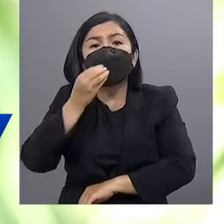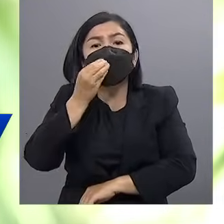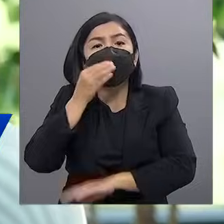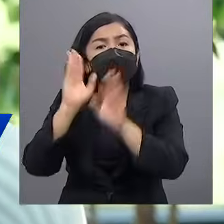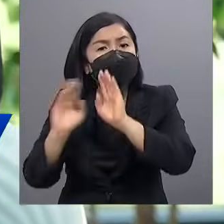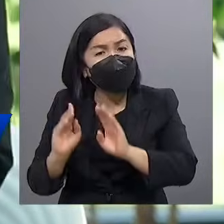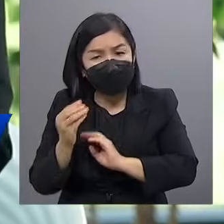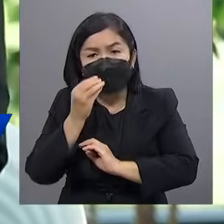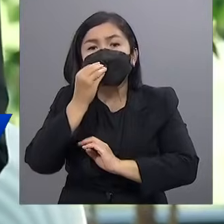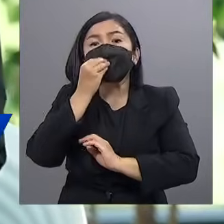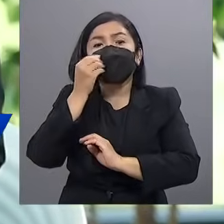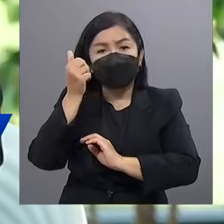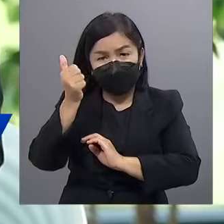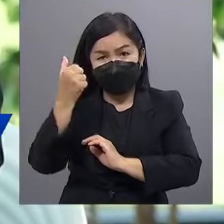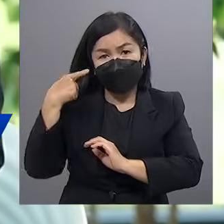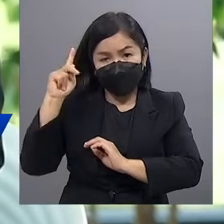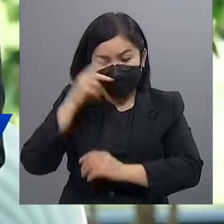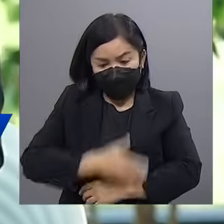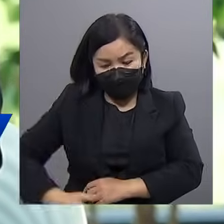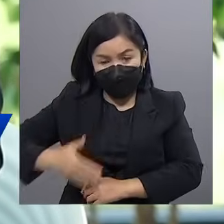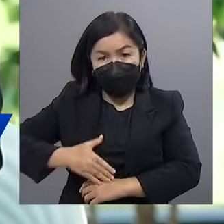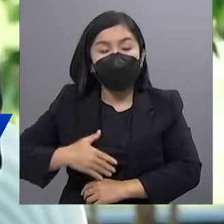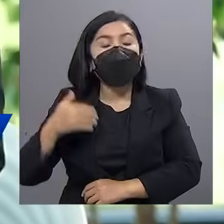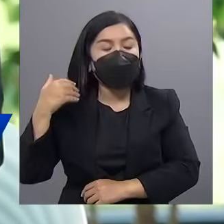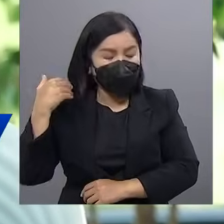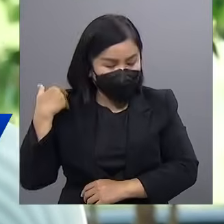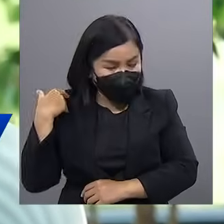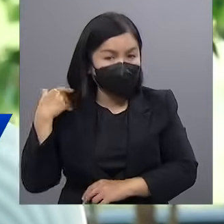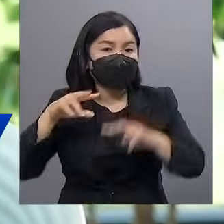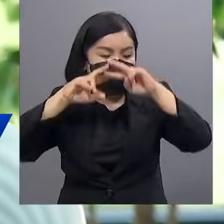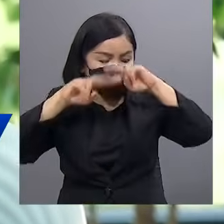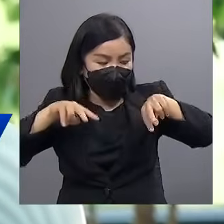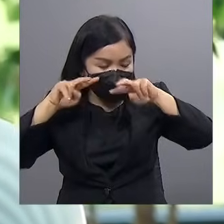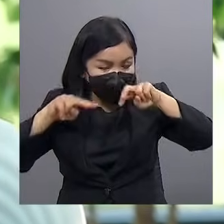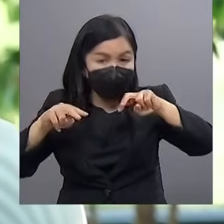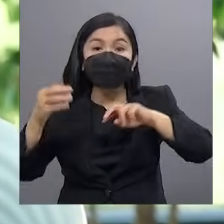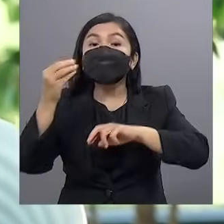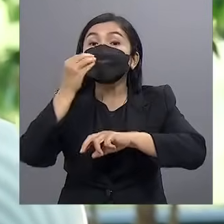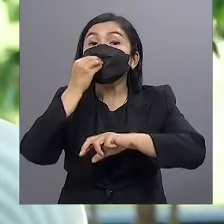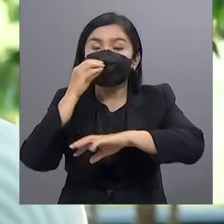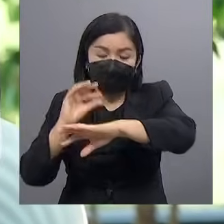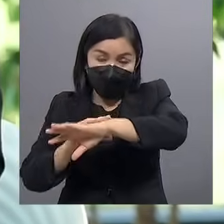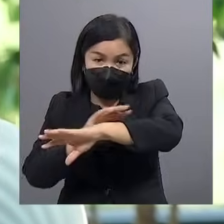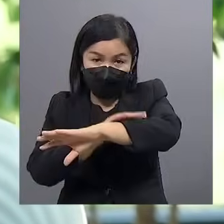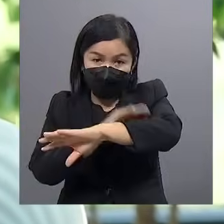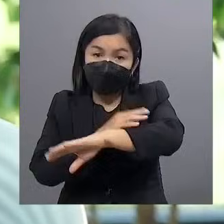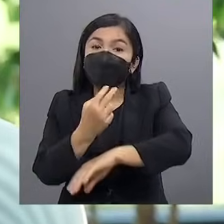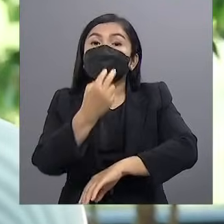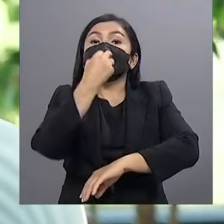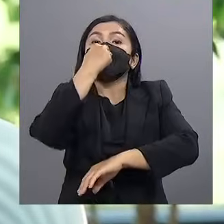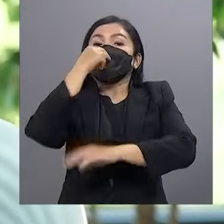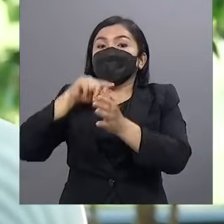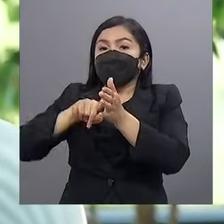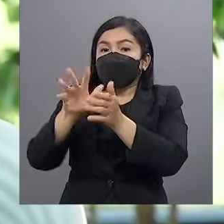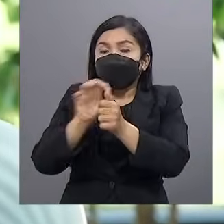ต่อสุขภาพของเรานี่แฟนศึกษาที่รายงานนะครับว่าวิตามินที่เหมาะกับเรื่องของอาการทำเดือนในใจติดเชื้อและก็คือวิตามินซี